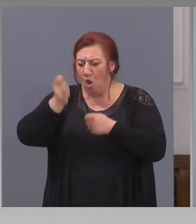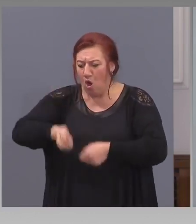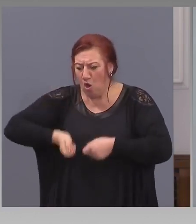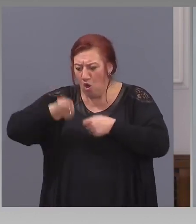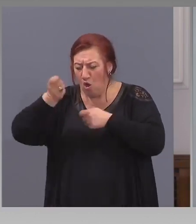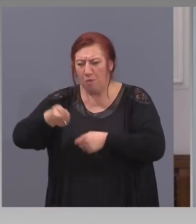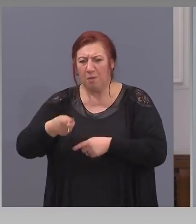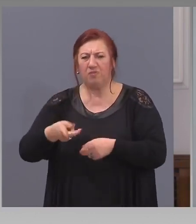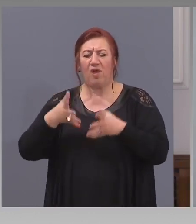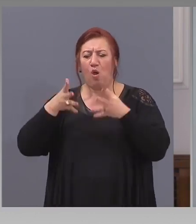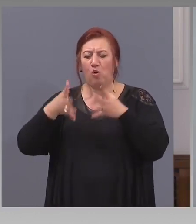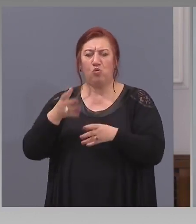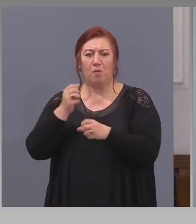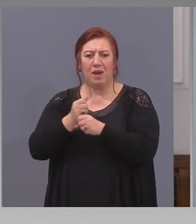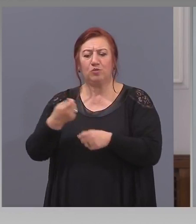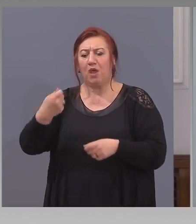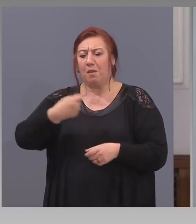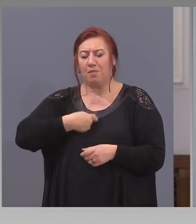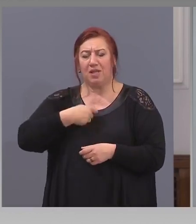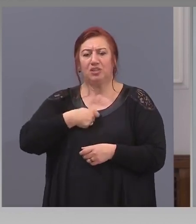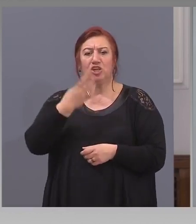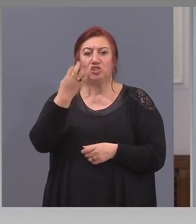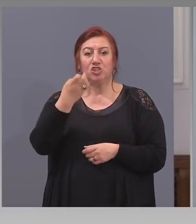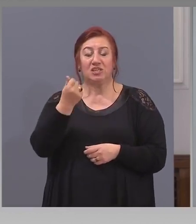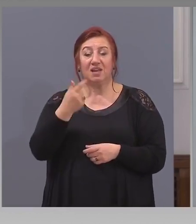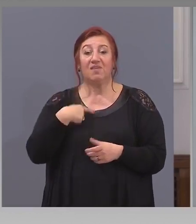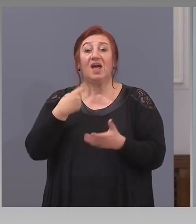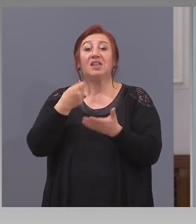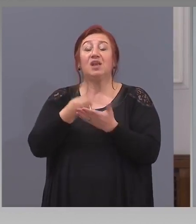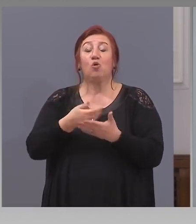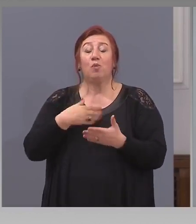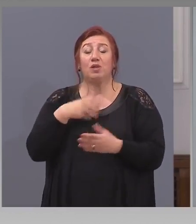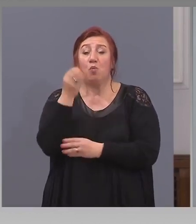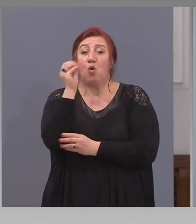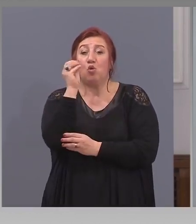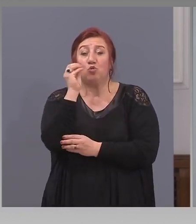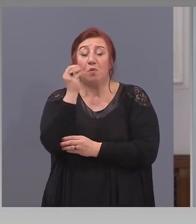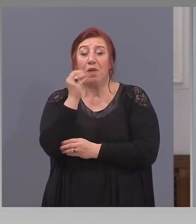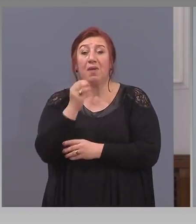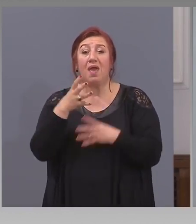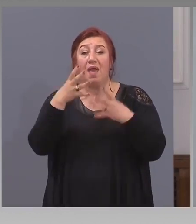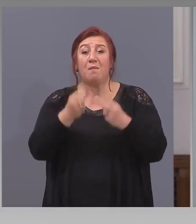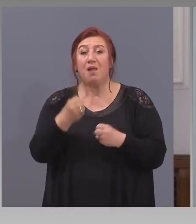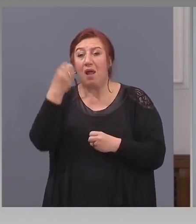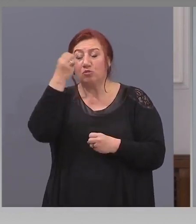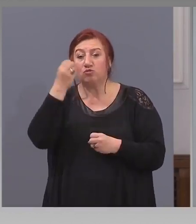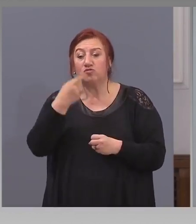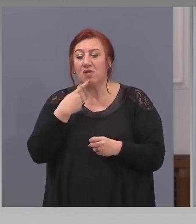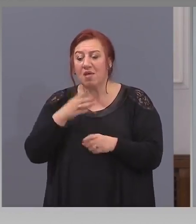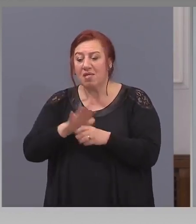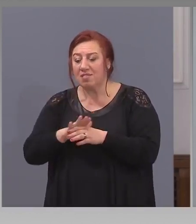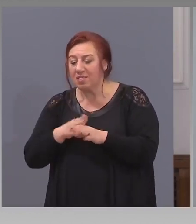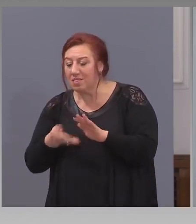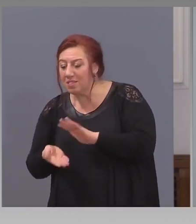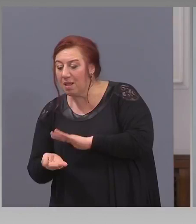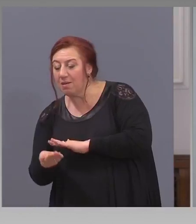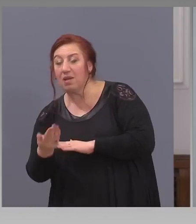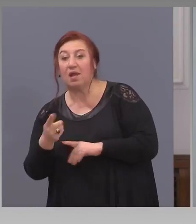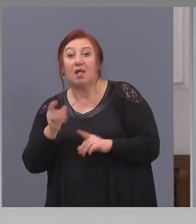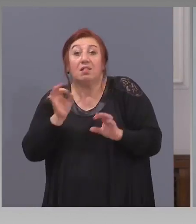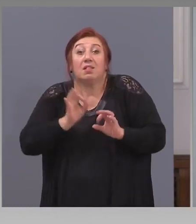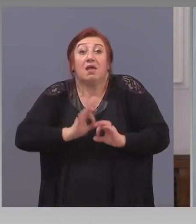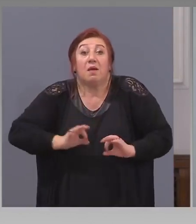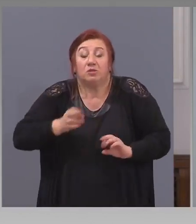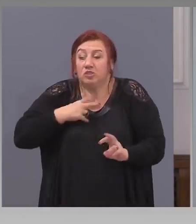тази грубата работа, плащаха по 40 лева, да купа на детето хумана на черно. Защото нямаше.